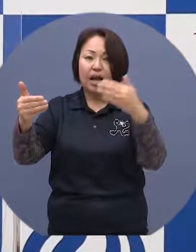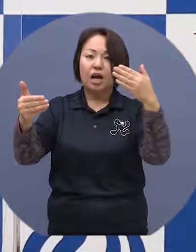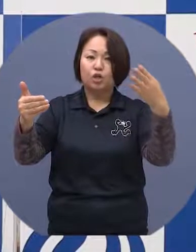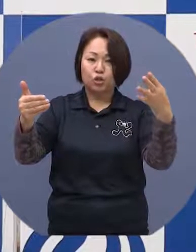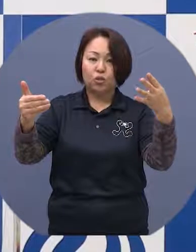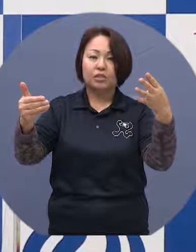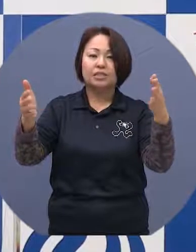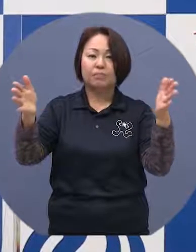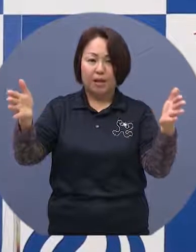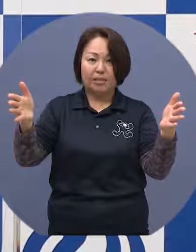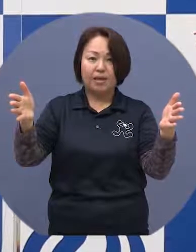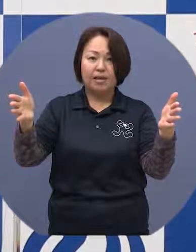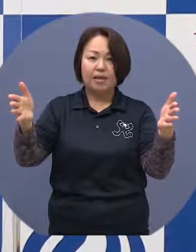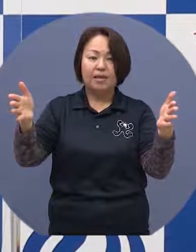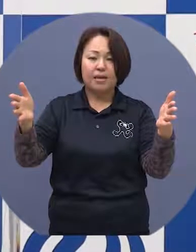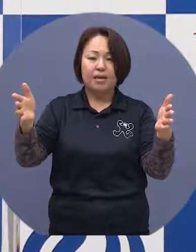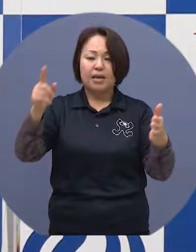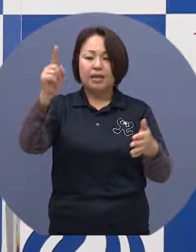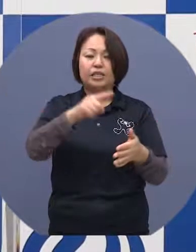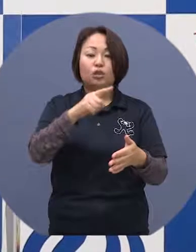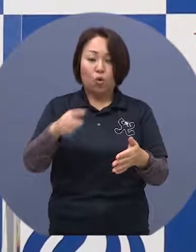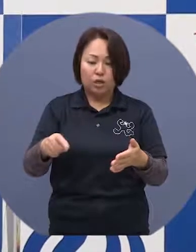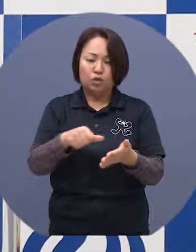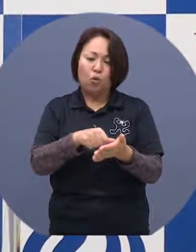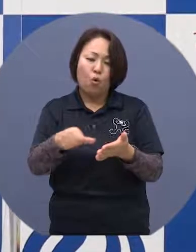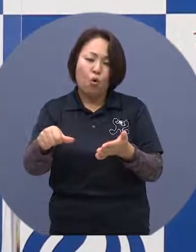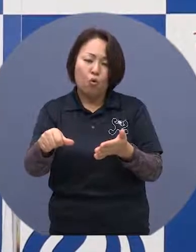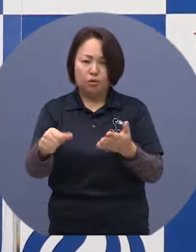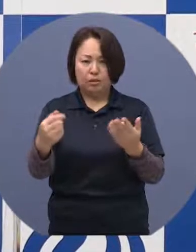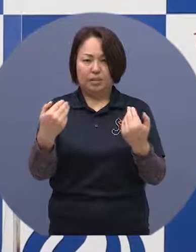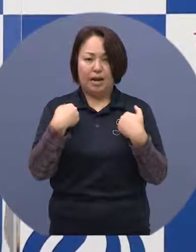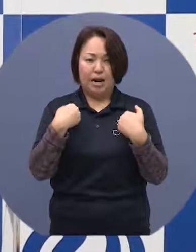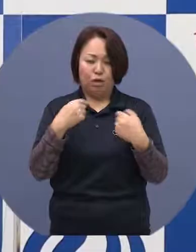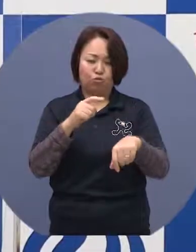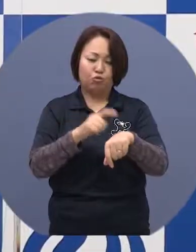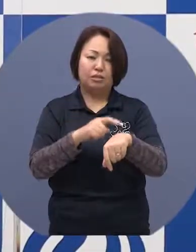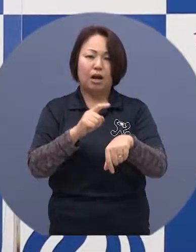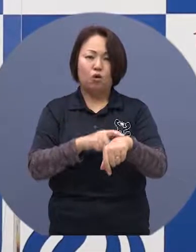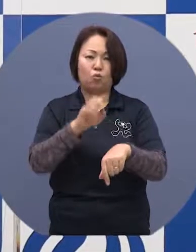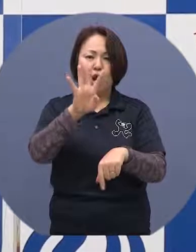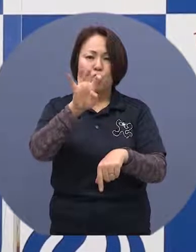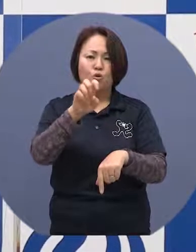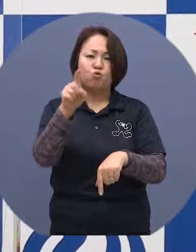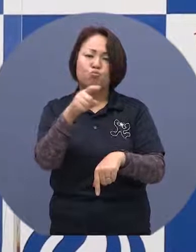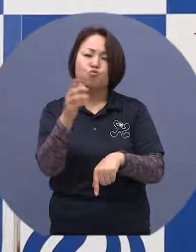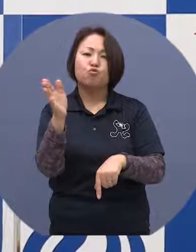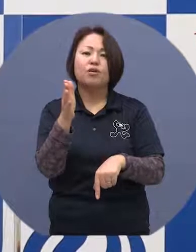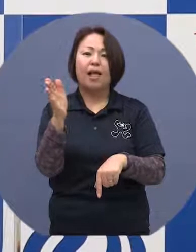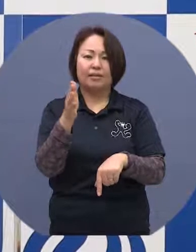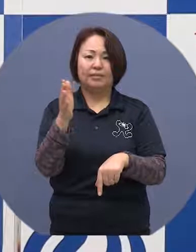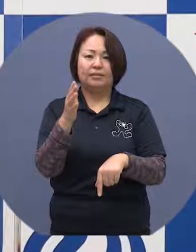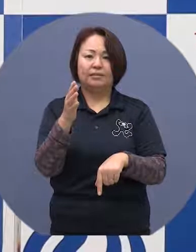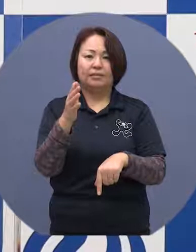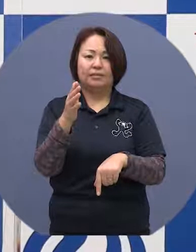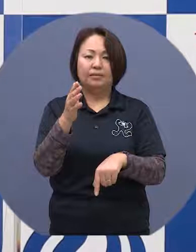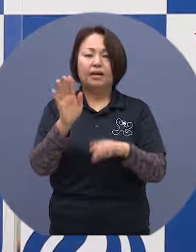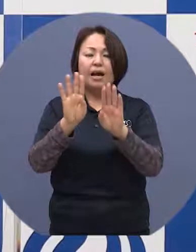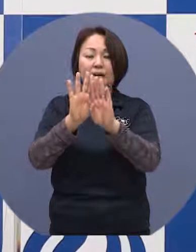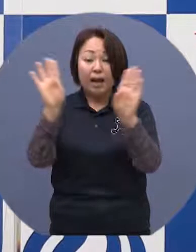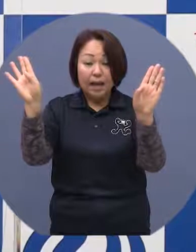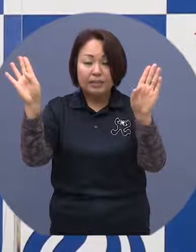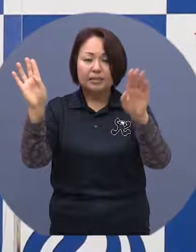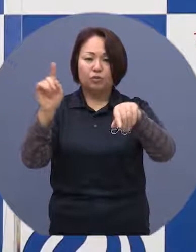あたり登録にかかる所要時間は約40分程度ということになっています開始時間は参加される方によって